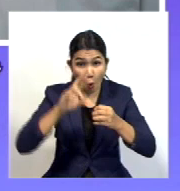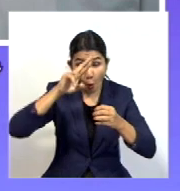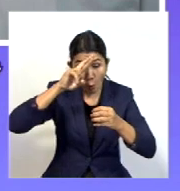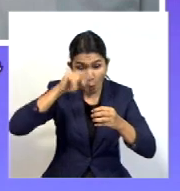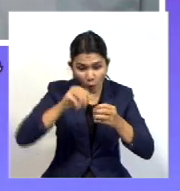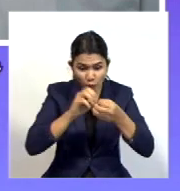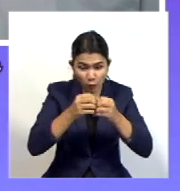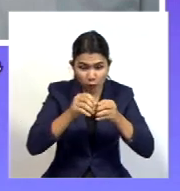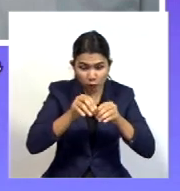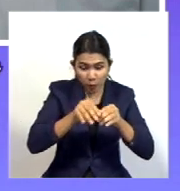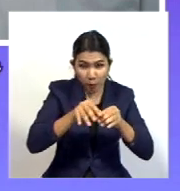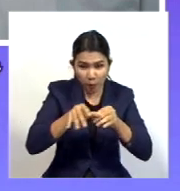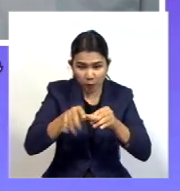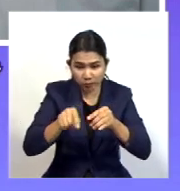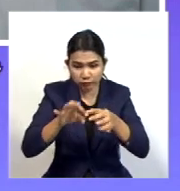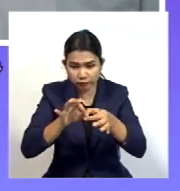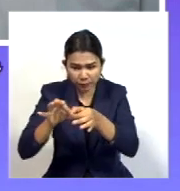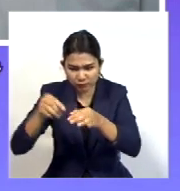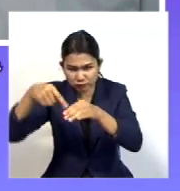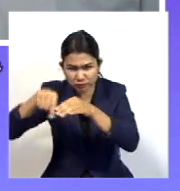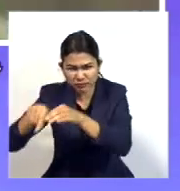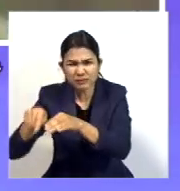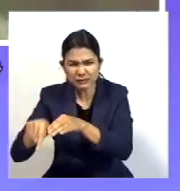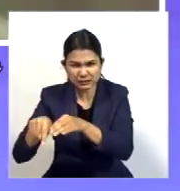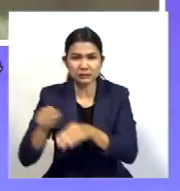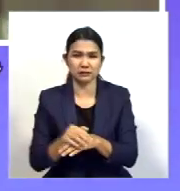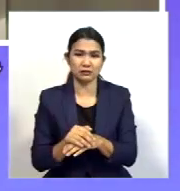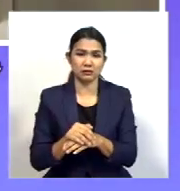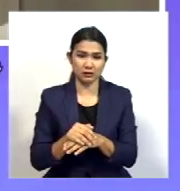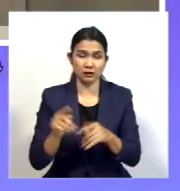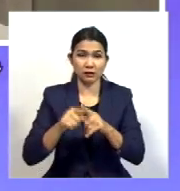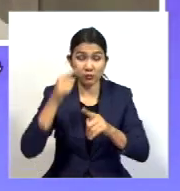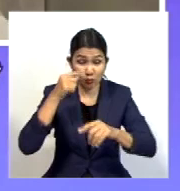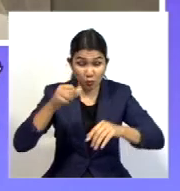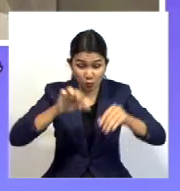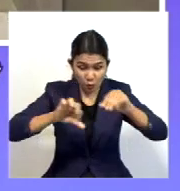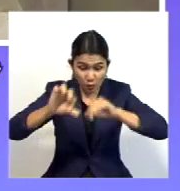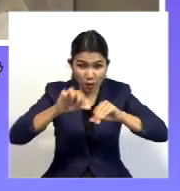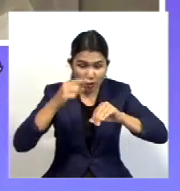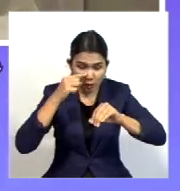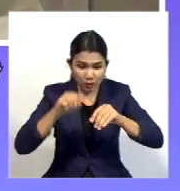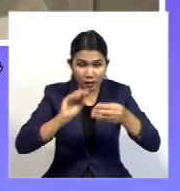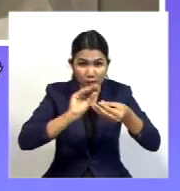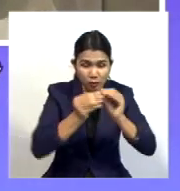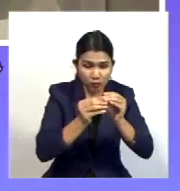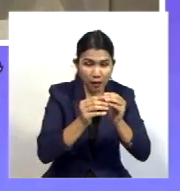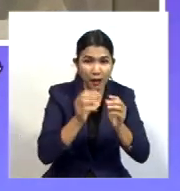ะครับซึ่งปรากฏอยู่ในตัวอย่างหลังจากนั้นแล้วก็เอารหัสพันธุกรรมนั้นมาเทียบเคียงนะ